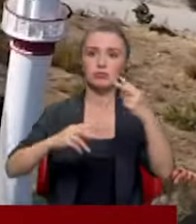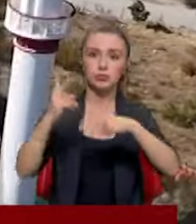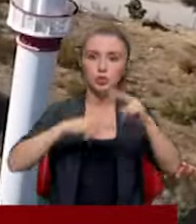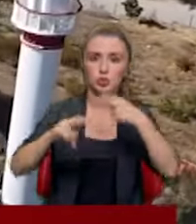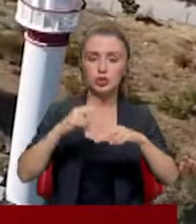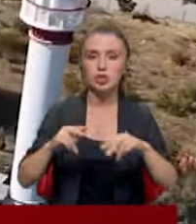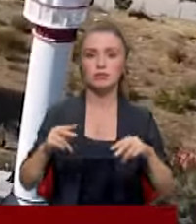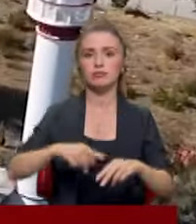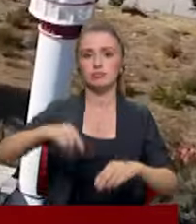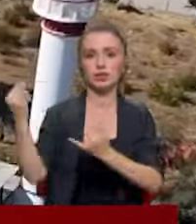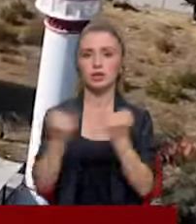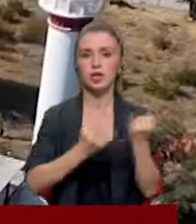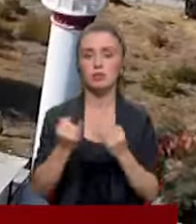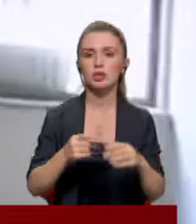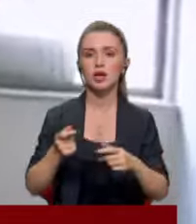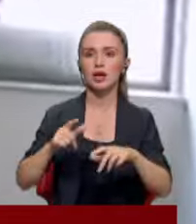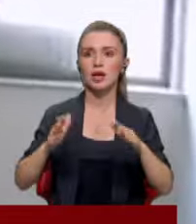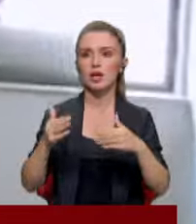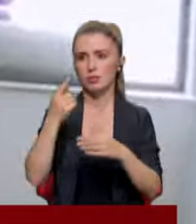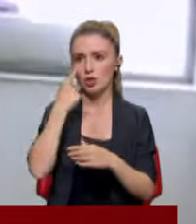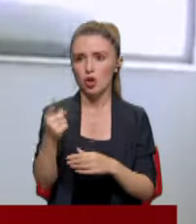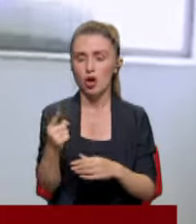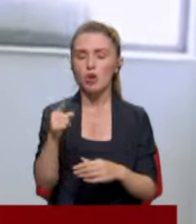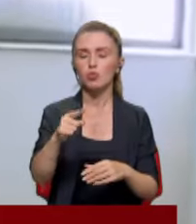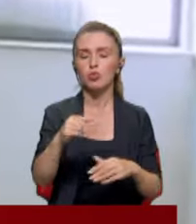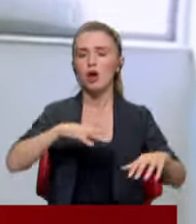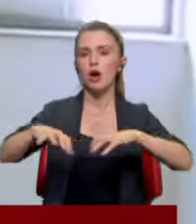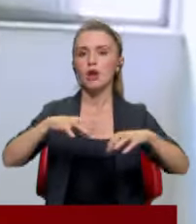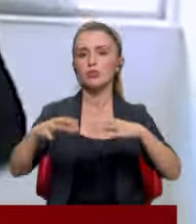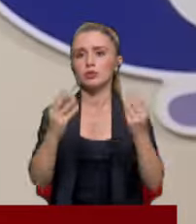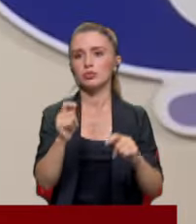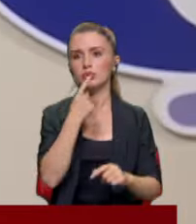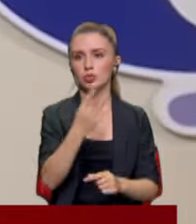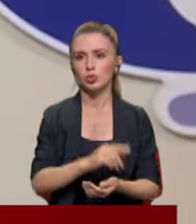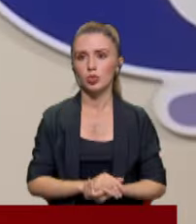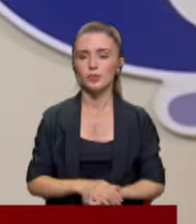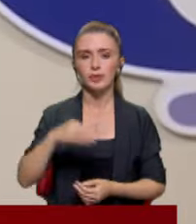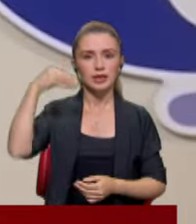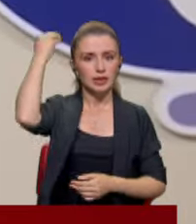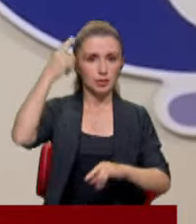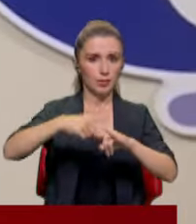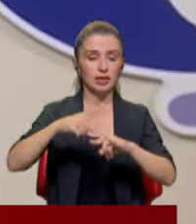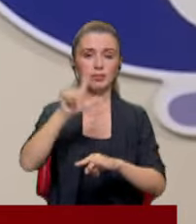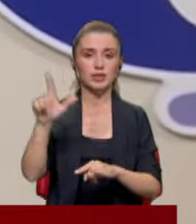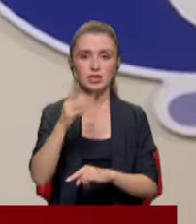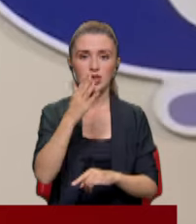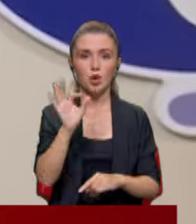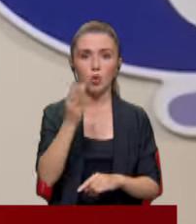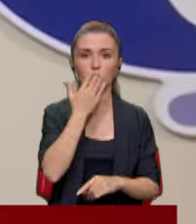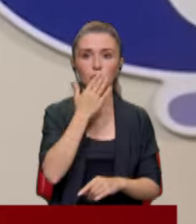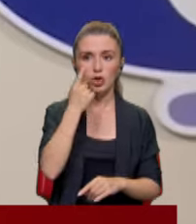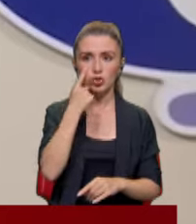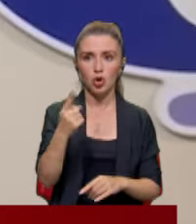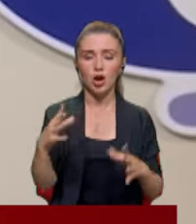oldu. Eğitimsen İmam Hatipleri cazip kılmak için bu ayrımcılık yapılıyor dedi. İmam Hatip Liseleri ve ortaokullara